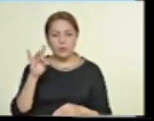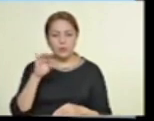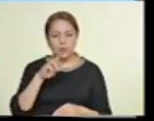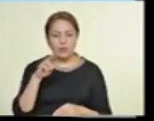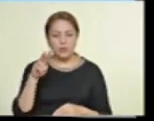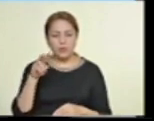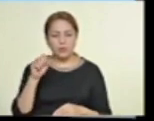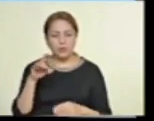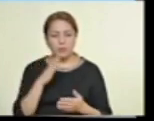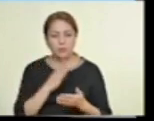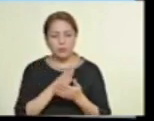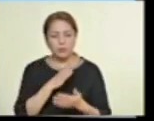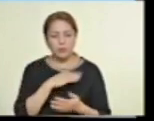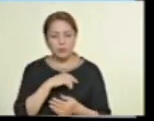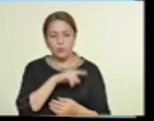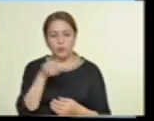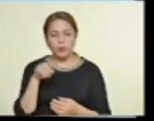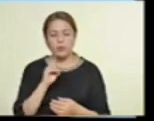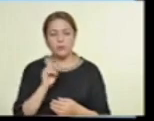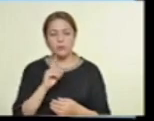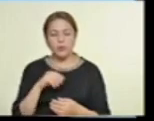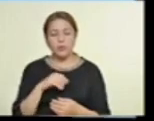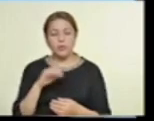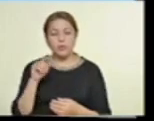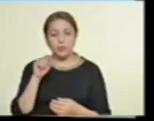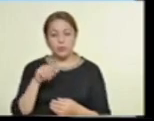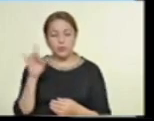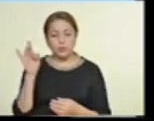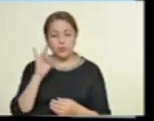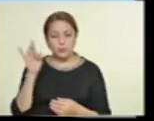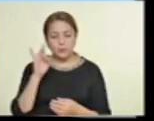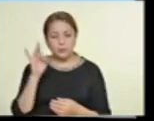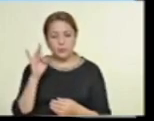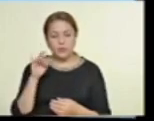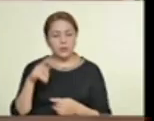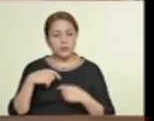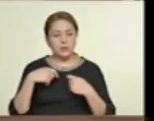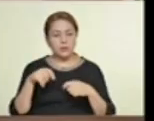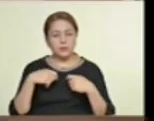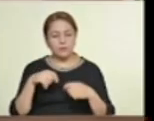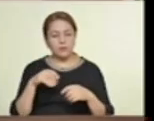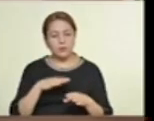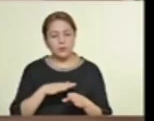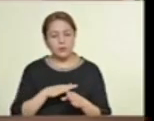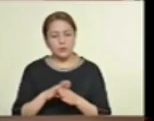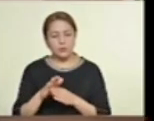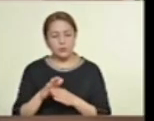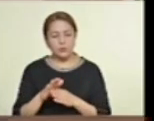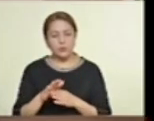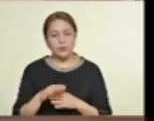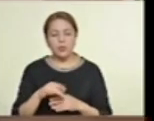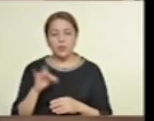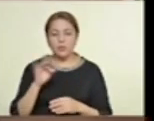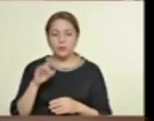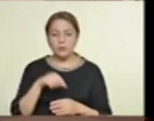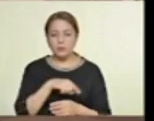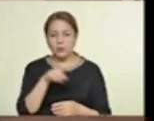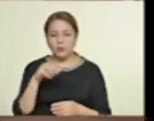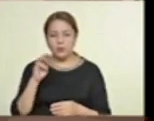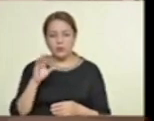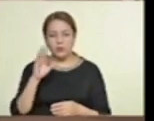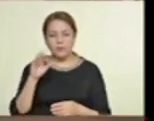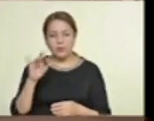ushbu respublikalar, ya'ni savdo aloqalarini olib boruvchi respublikalar, hattoki ularning tovar xo'jaligi